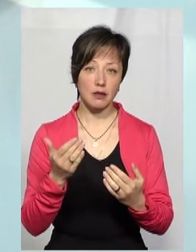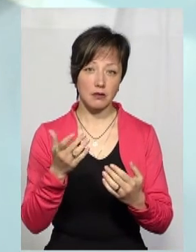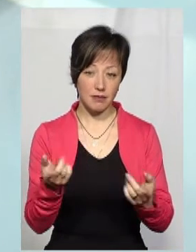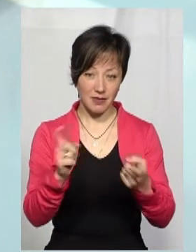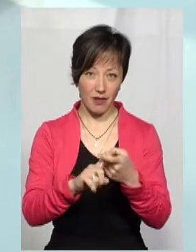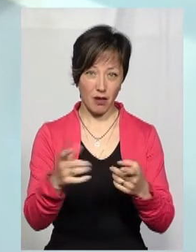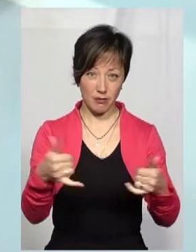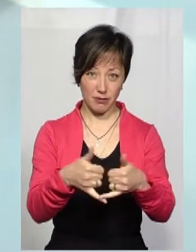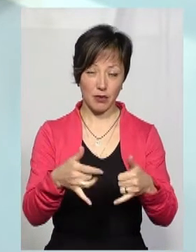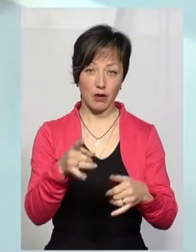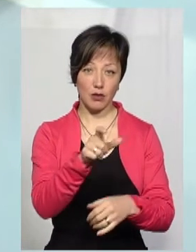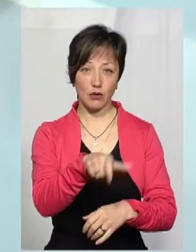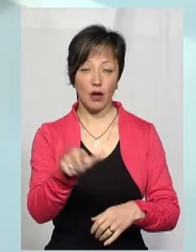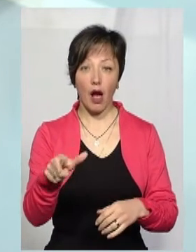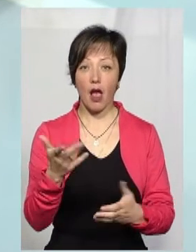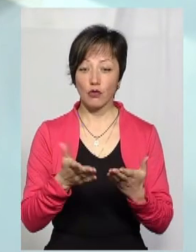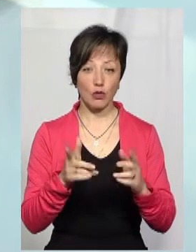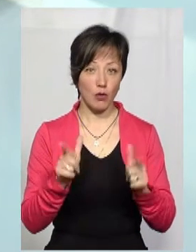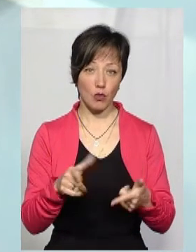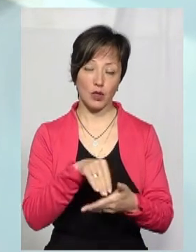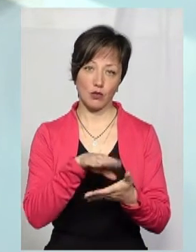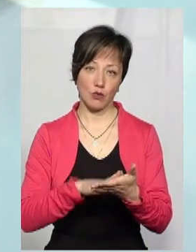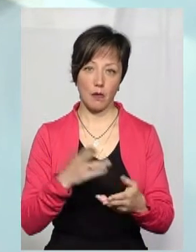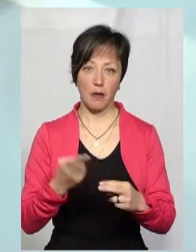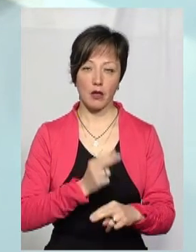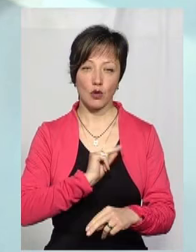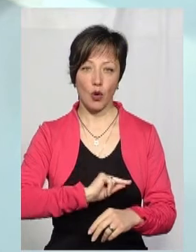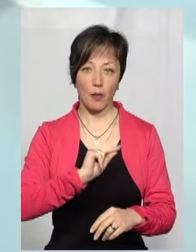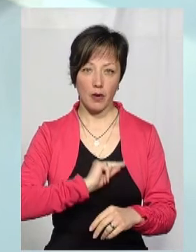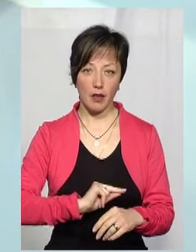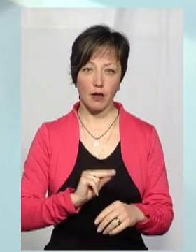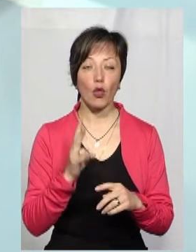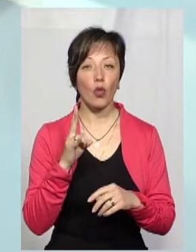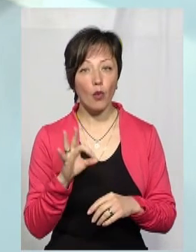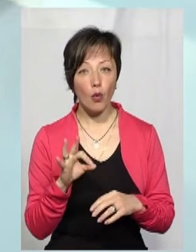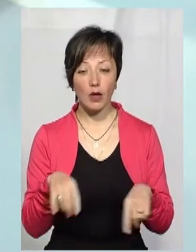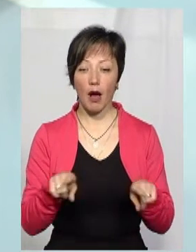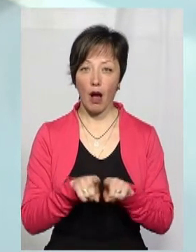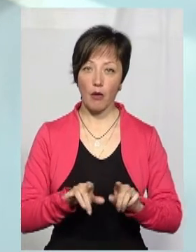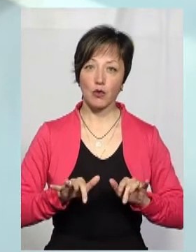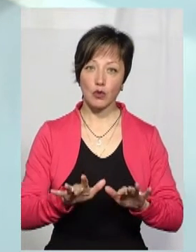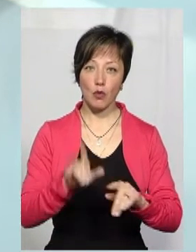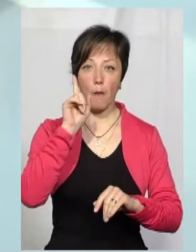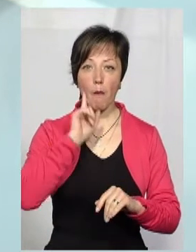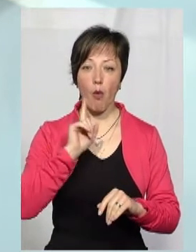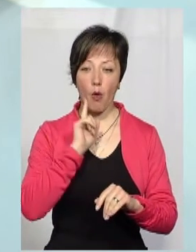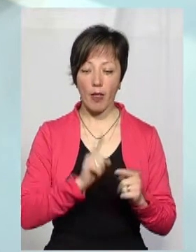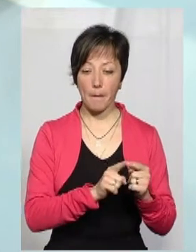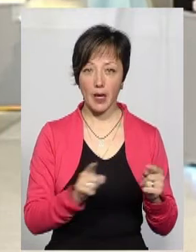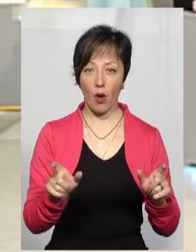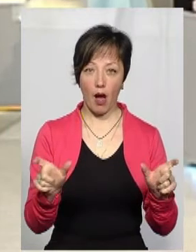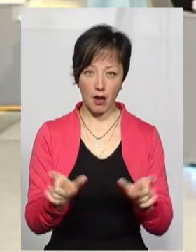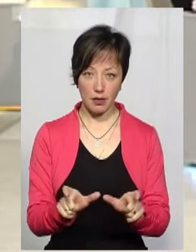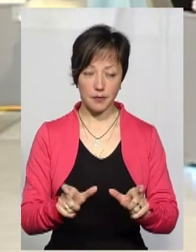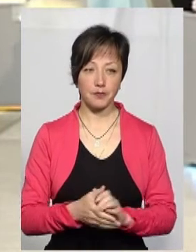її з роботодавцем. Якщо людина не погоджується, то її реєструють як безробітну на. Ну, це така процедура діє поки тільки на період